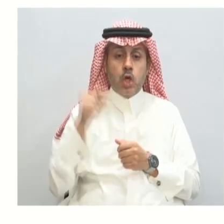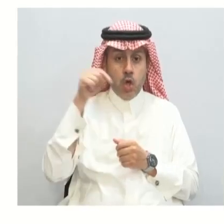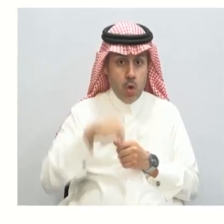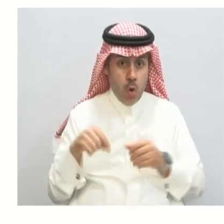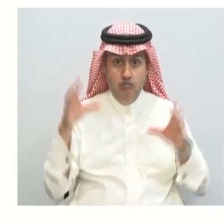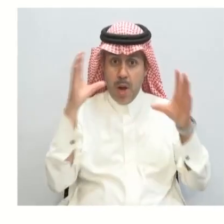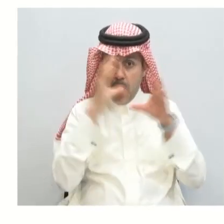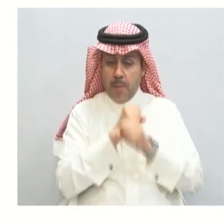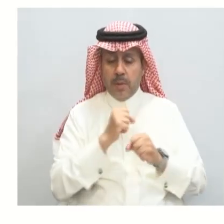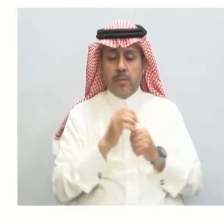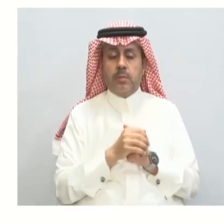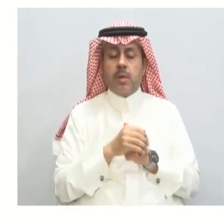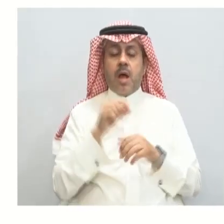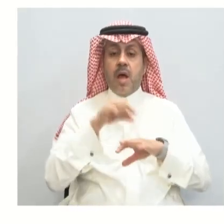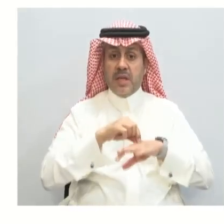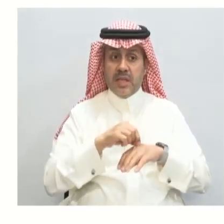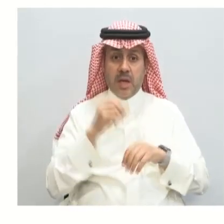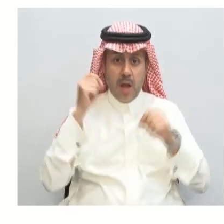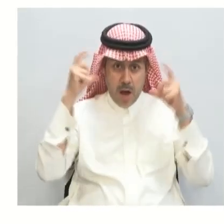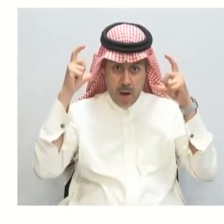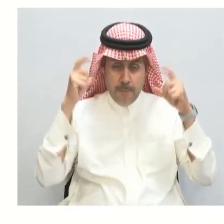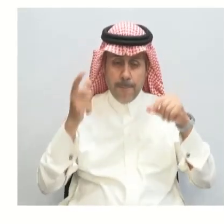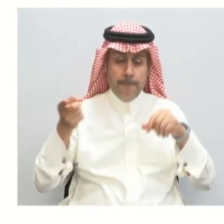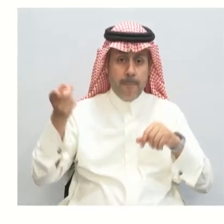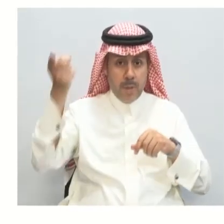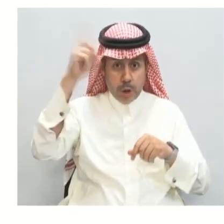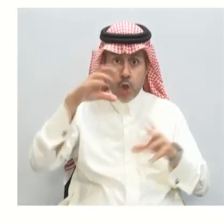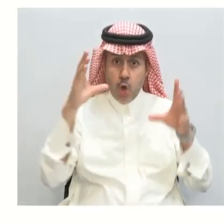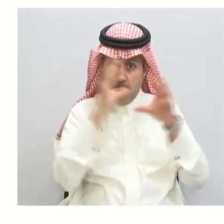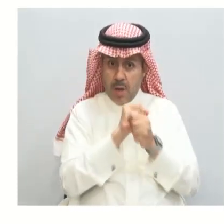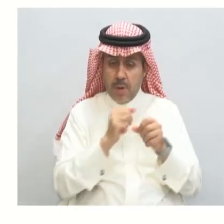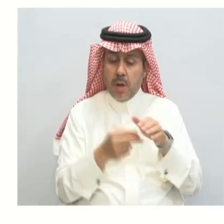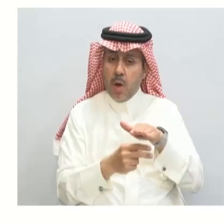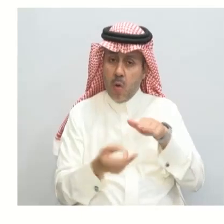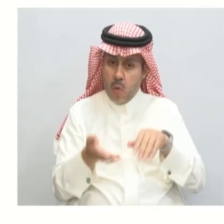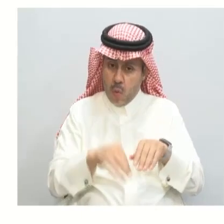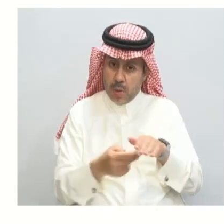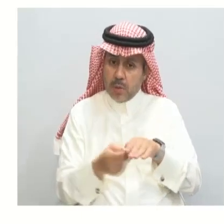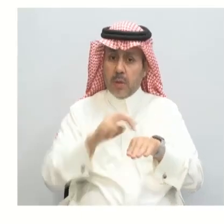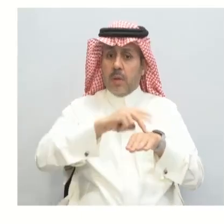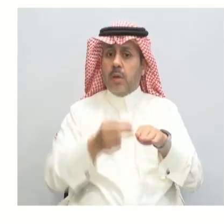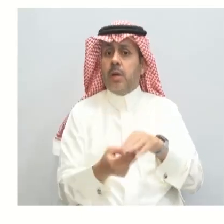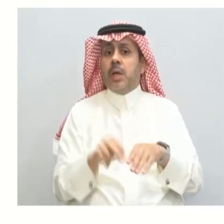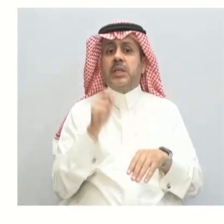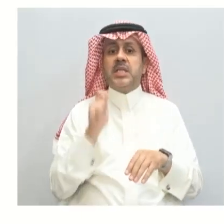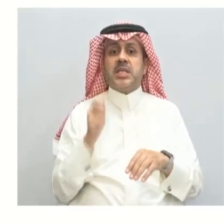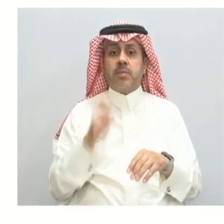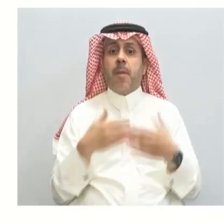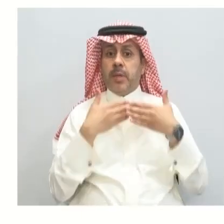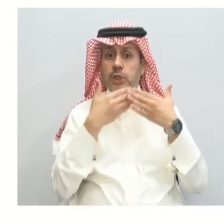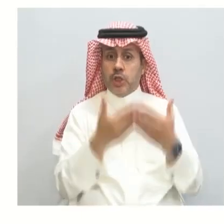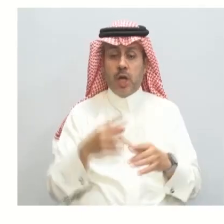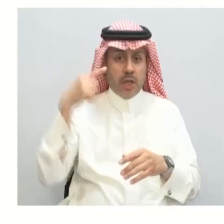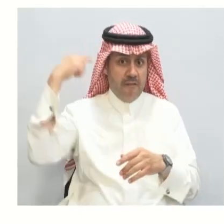اي افلا يعلم الانسان ما ينتظره اذا اخرج الله الاموات من القبور للحساب والجزاء فالانسان